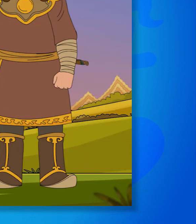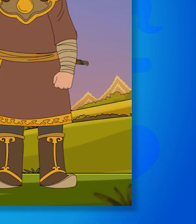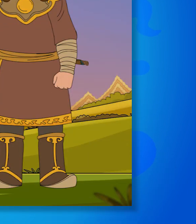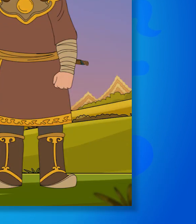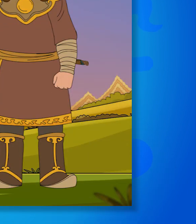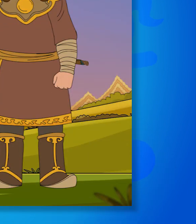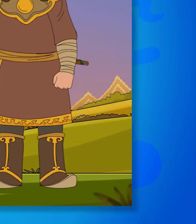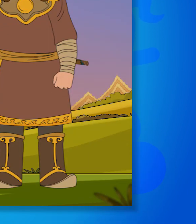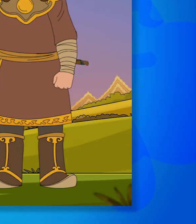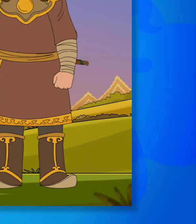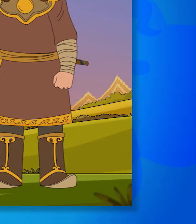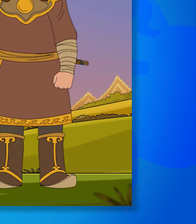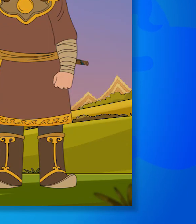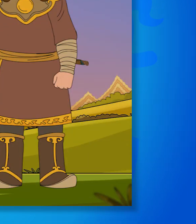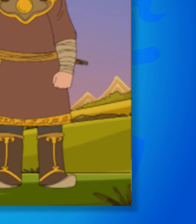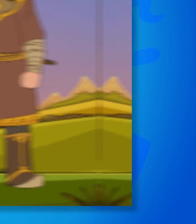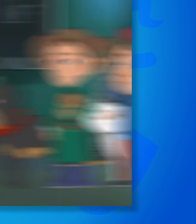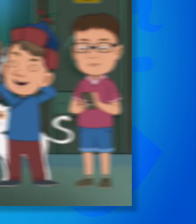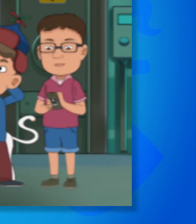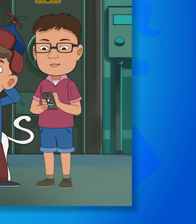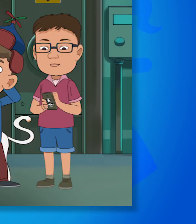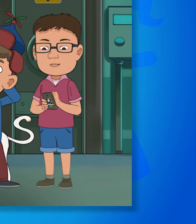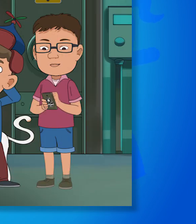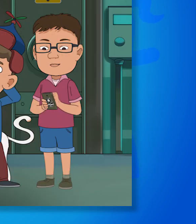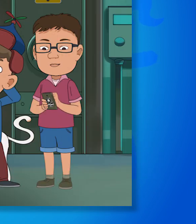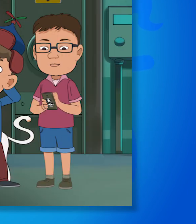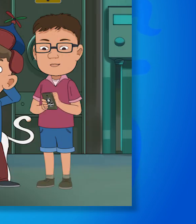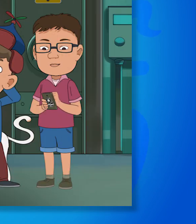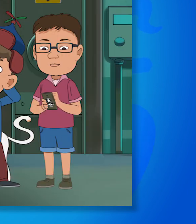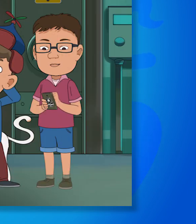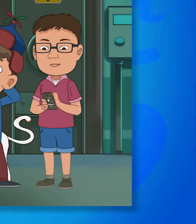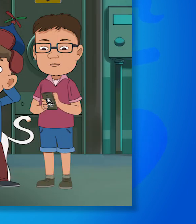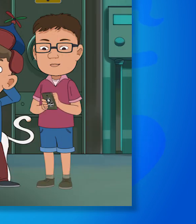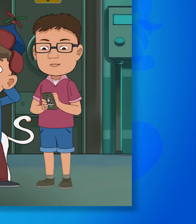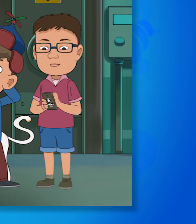яагаад хүмүүс эрхийдээ мэргэн гэж ярьд юм бэ? За өнөөдөр ямар үлгэрээр аялах вэ?